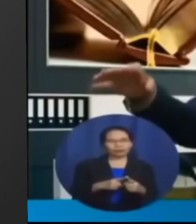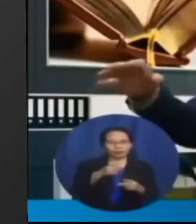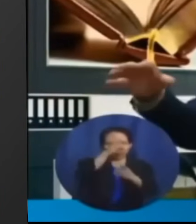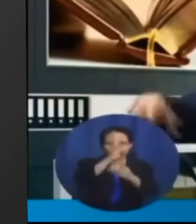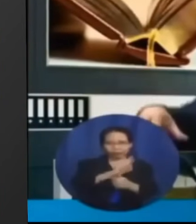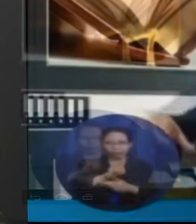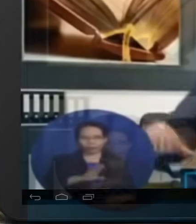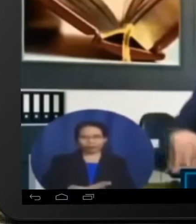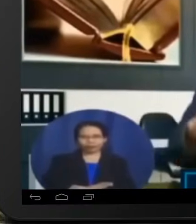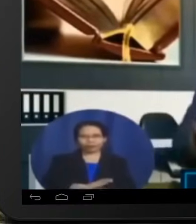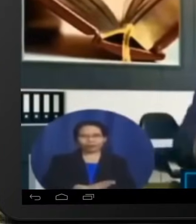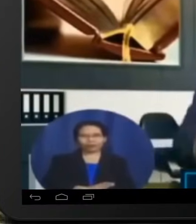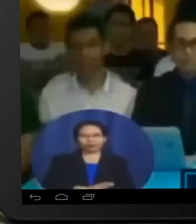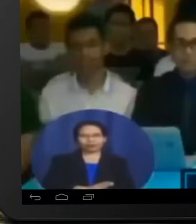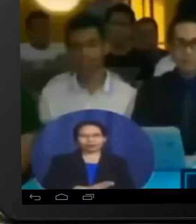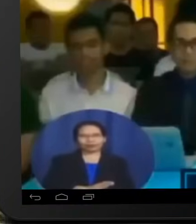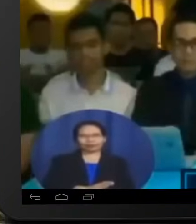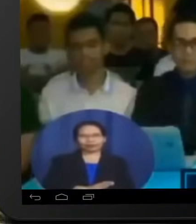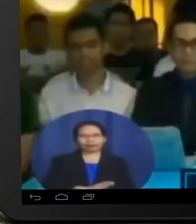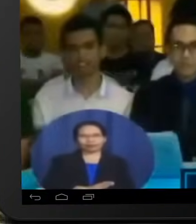pagsamba o sa kapilya? Parang ganun.